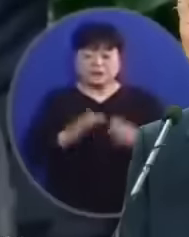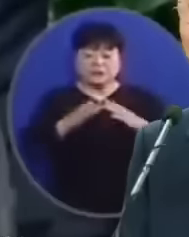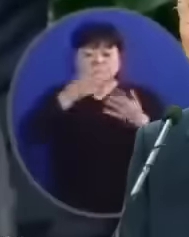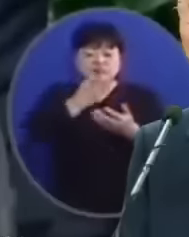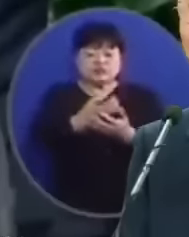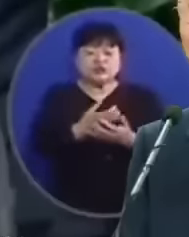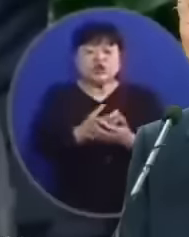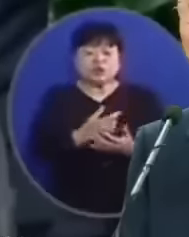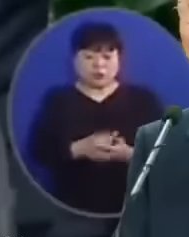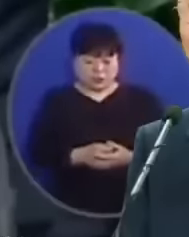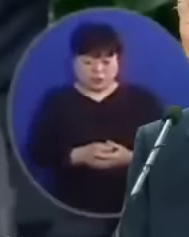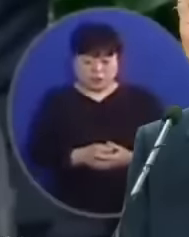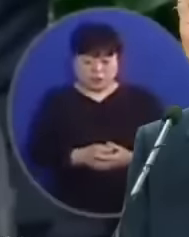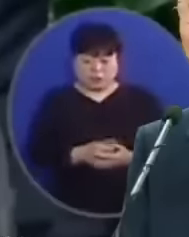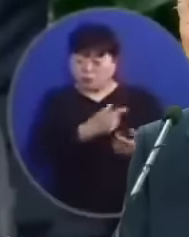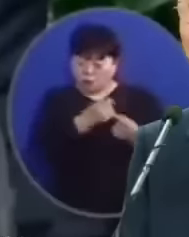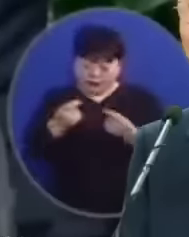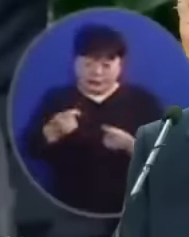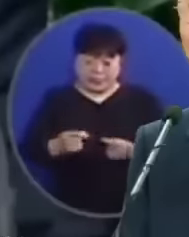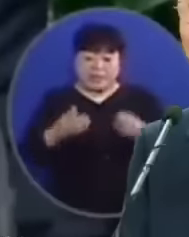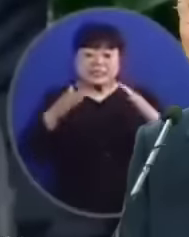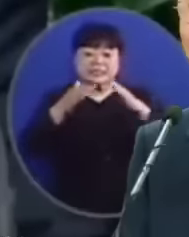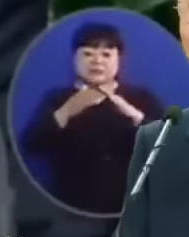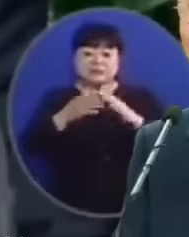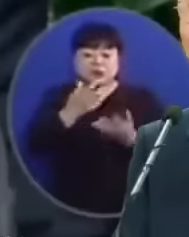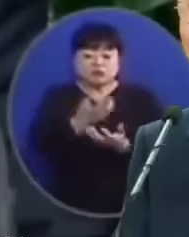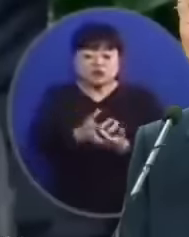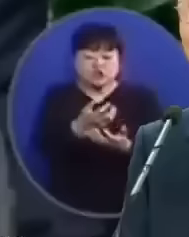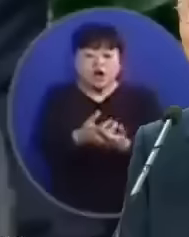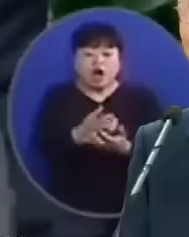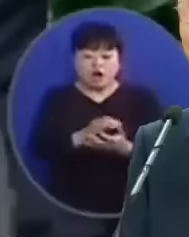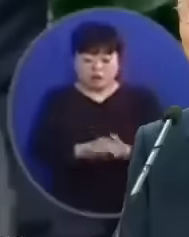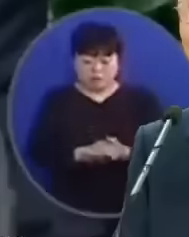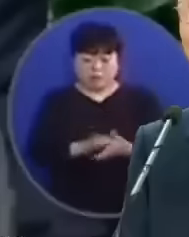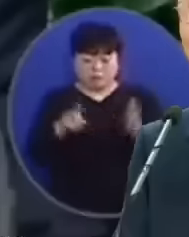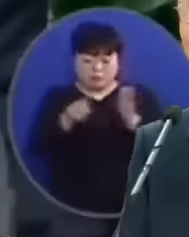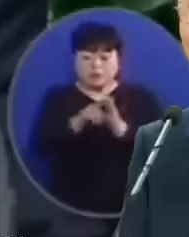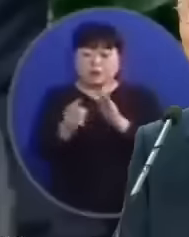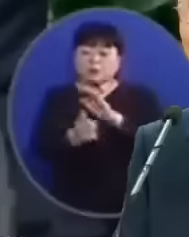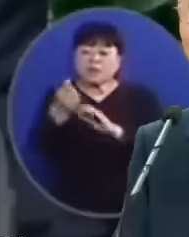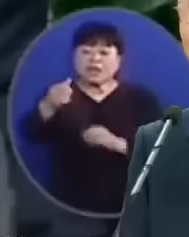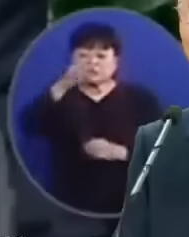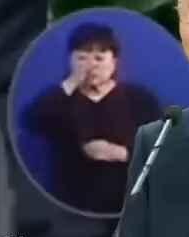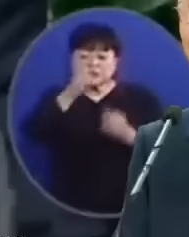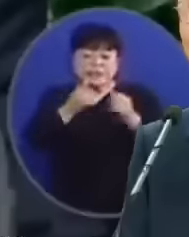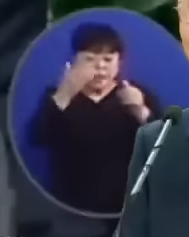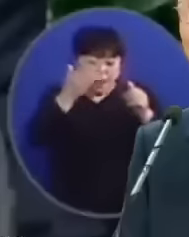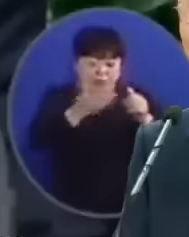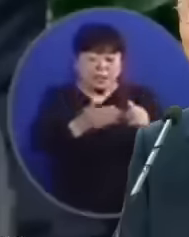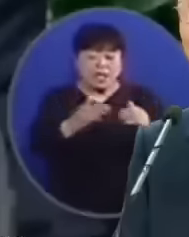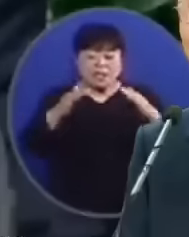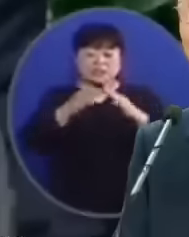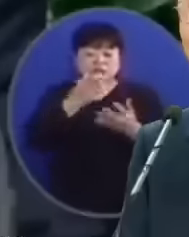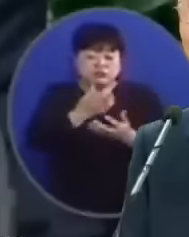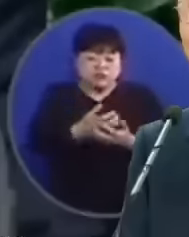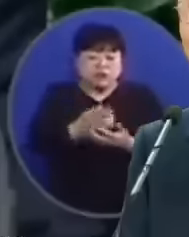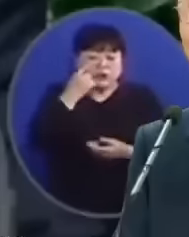것입니다. 후포스타시스라고 집 문서다. 믿음은 소망을 가지고 있는 사람에게 집 문서와